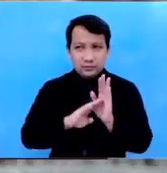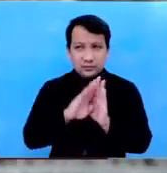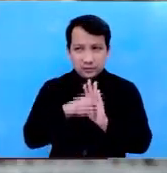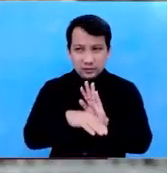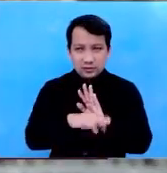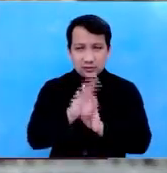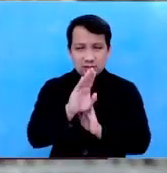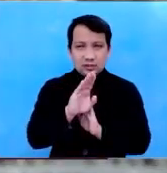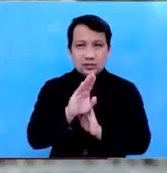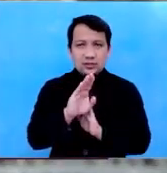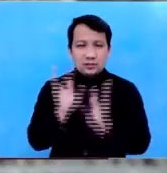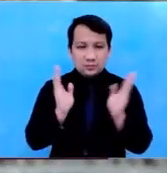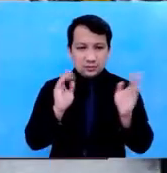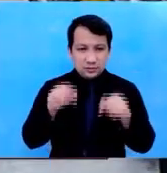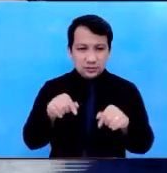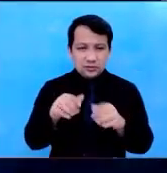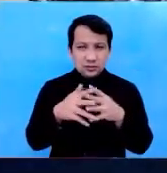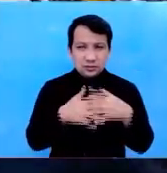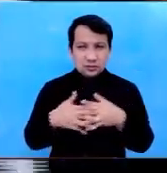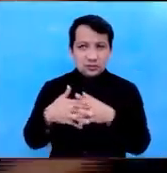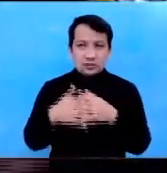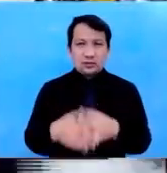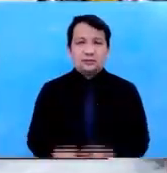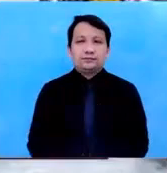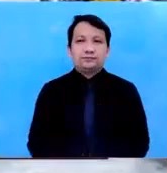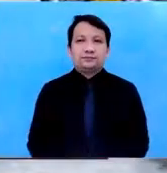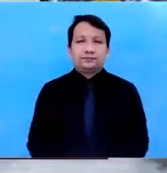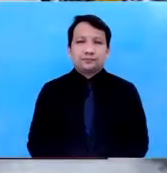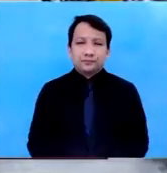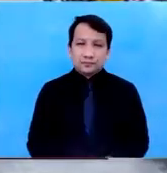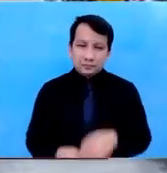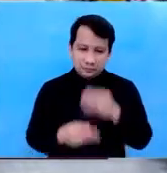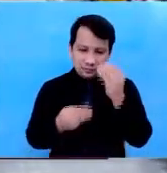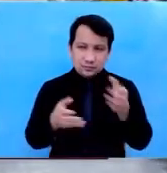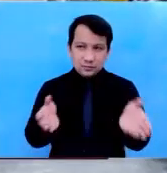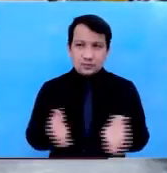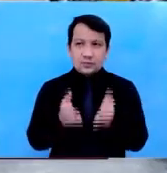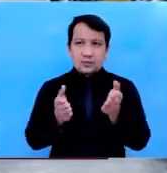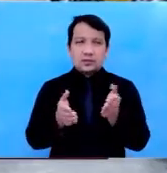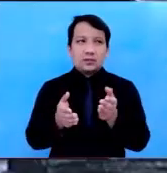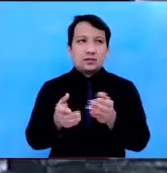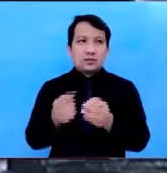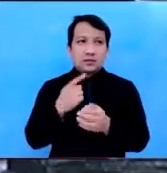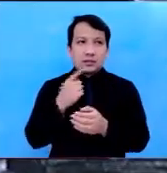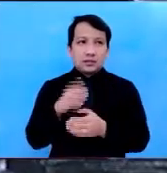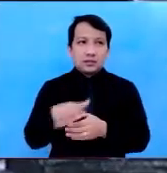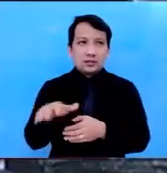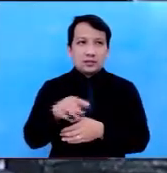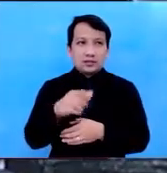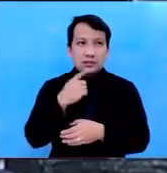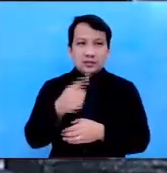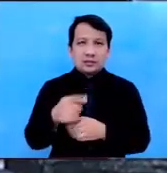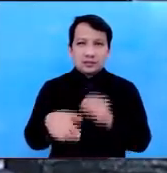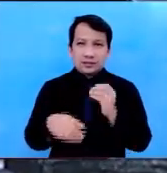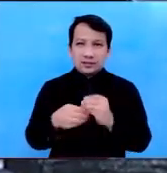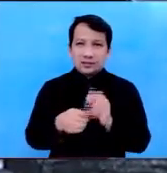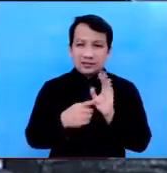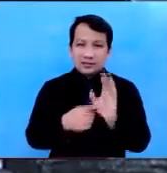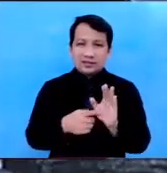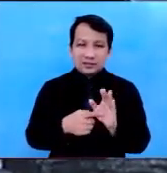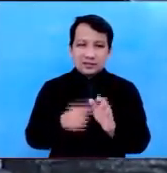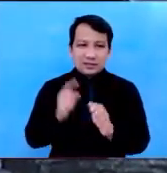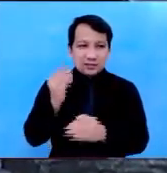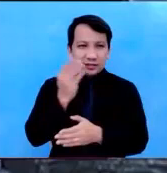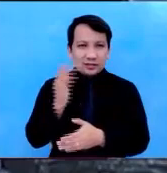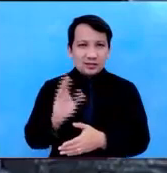at serbisyo sa Amerika. Kasabay niyan, naeengganyo ang investors na maglagak ng pera sa US dahil mas malaki ng